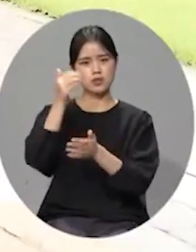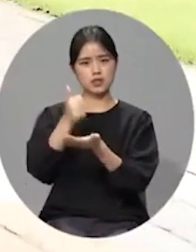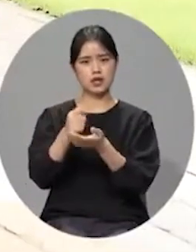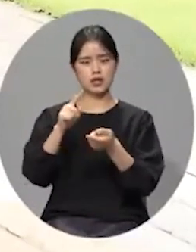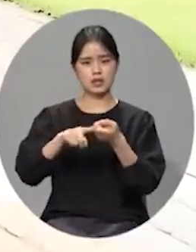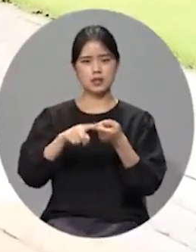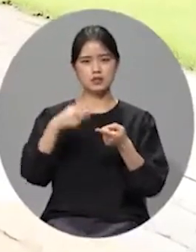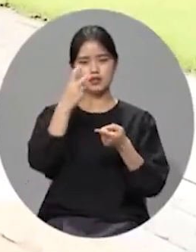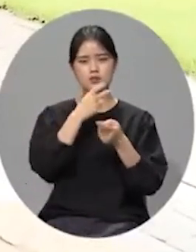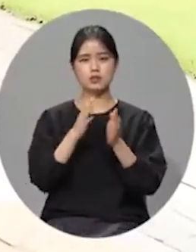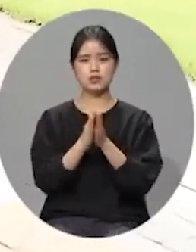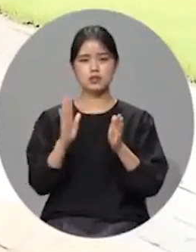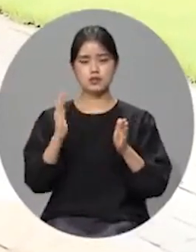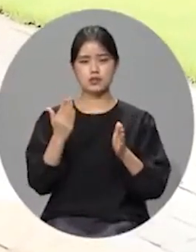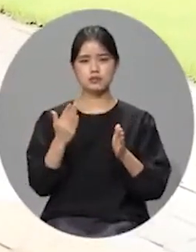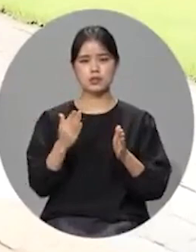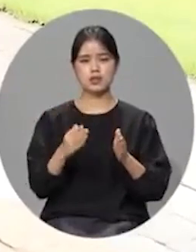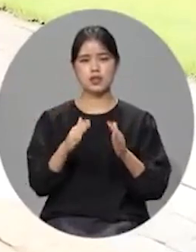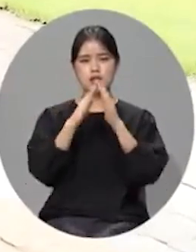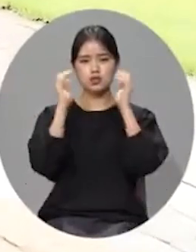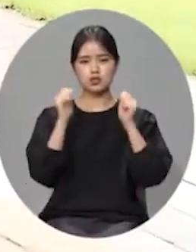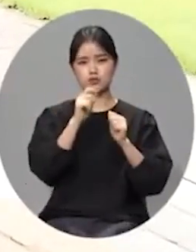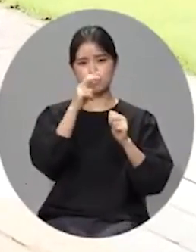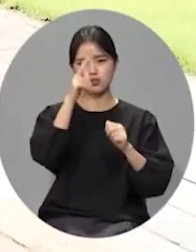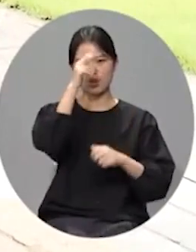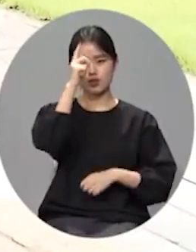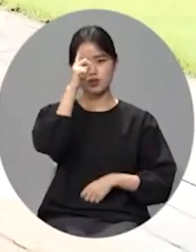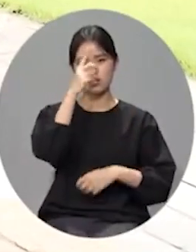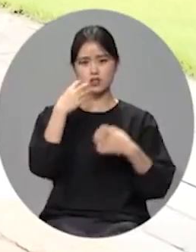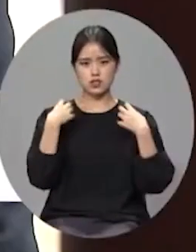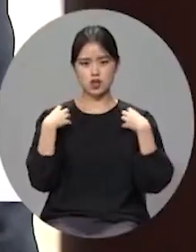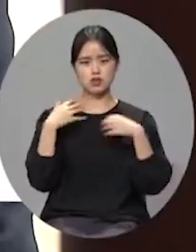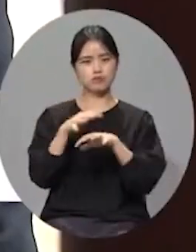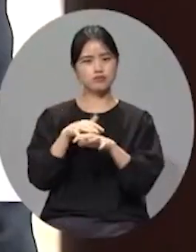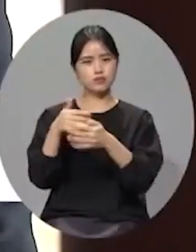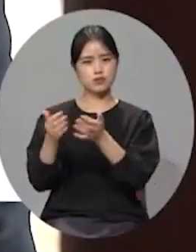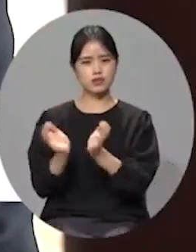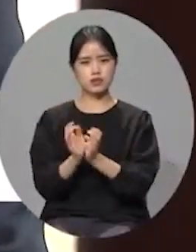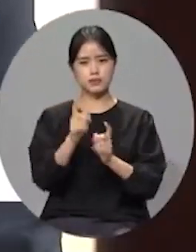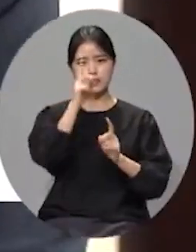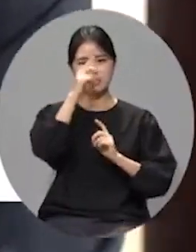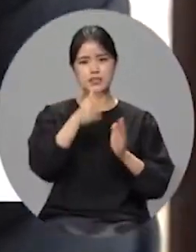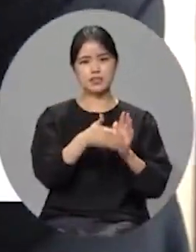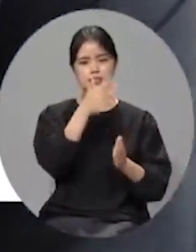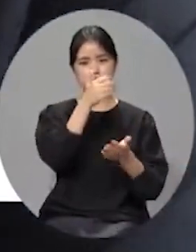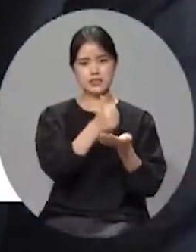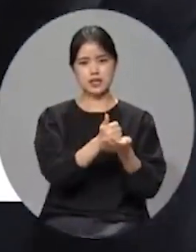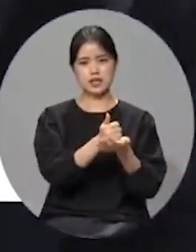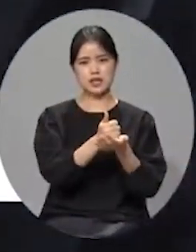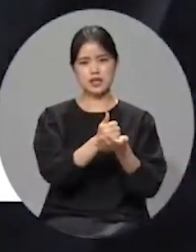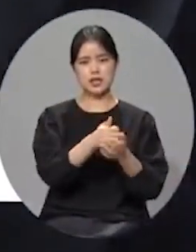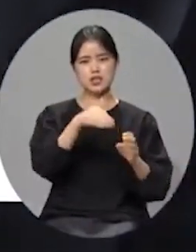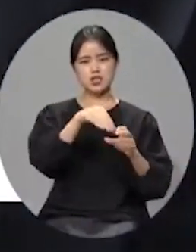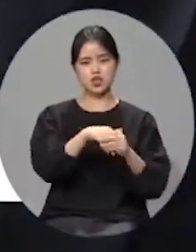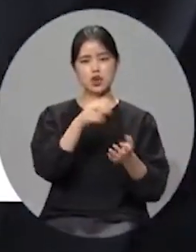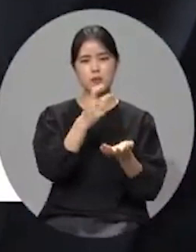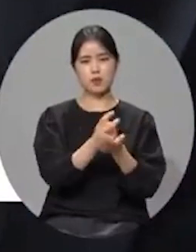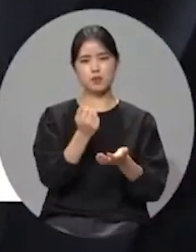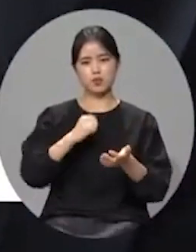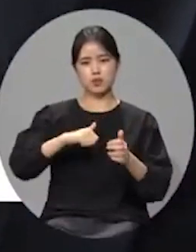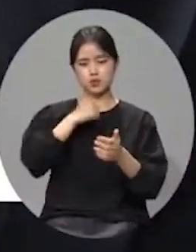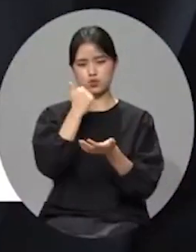착수했습니다 전북경찰청 반부패 경제 범죄 수사 되는 이 시장을 공직선거법 위반혐의로 조사중이라고